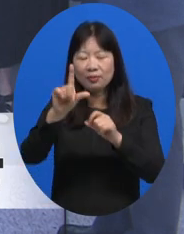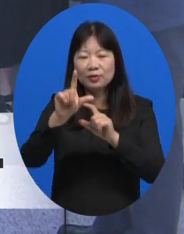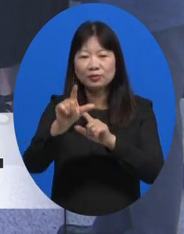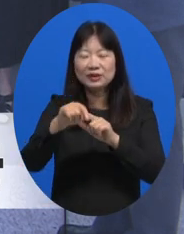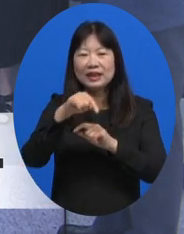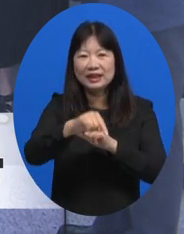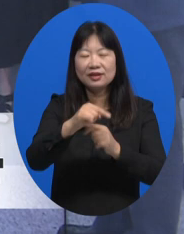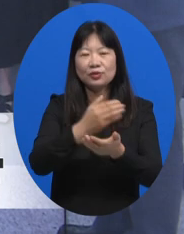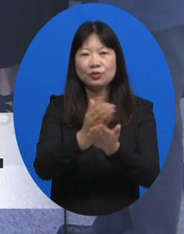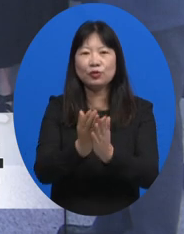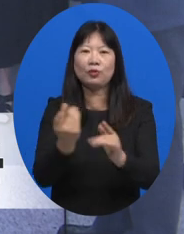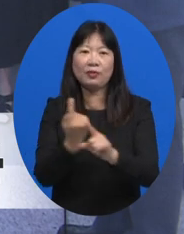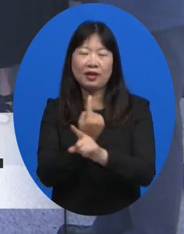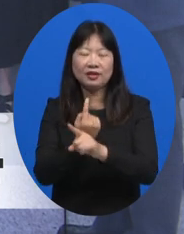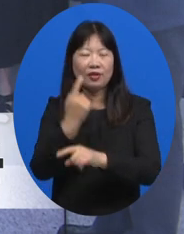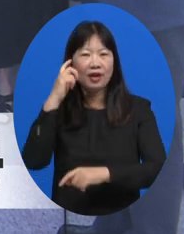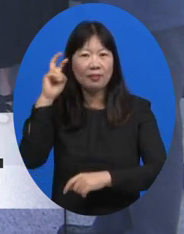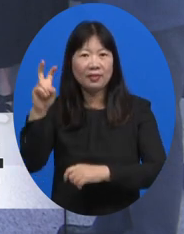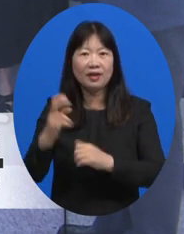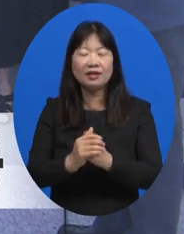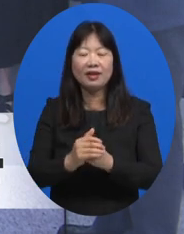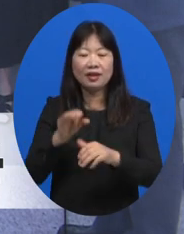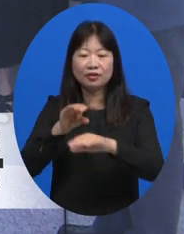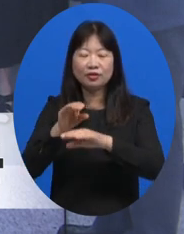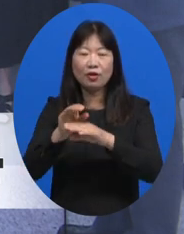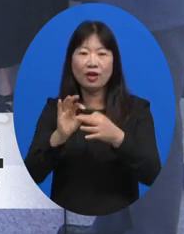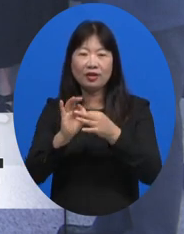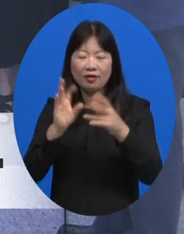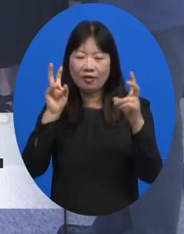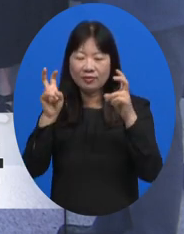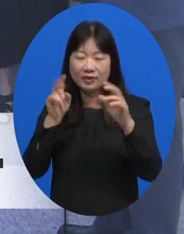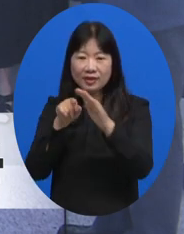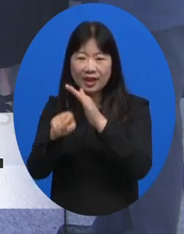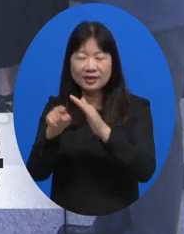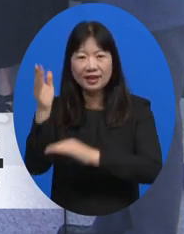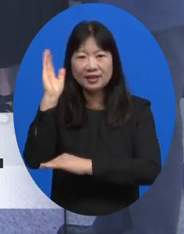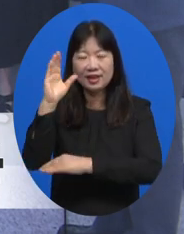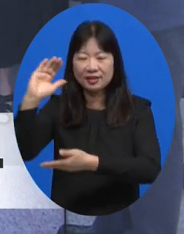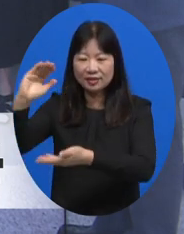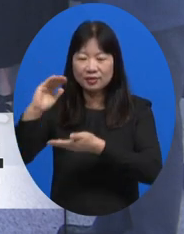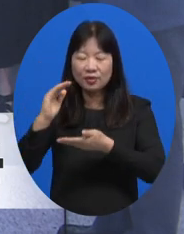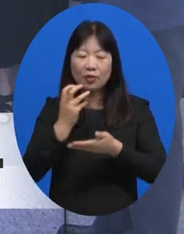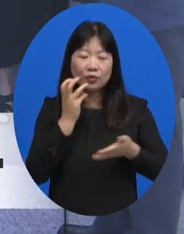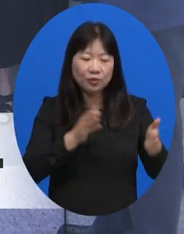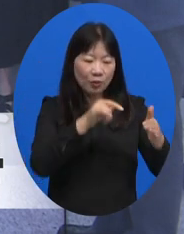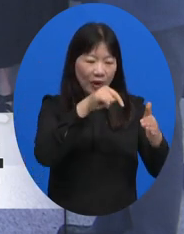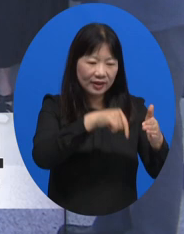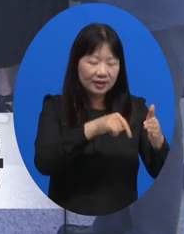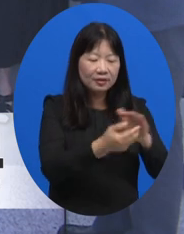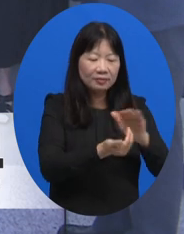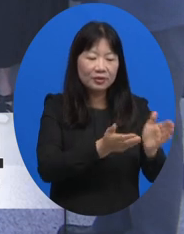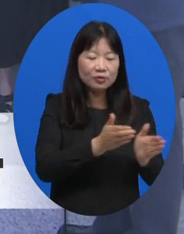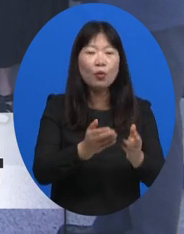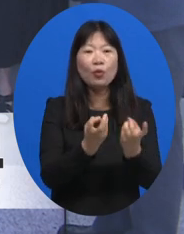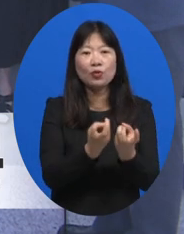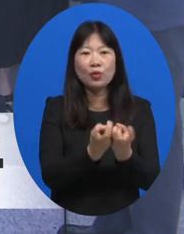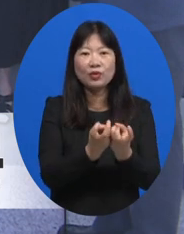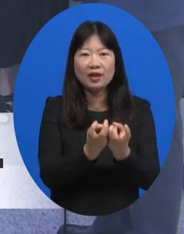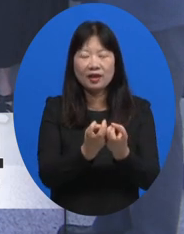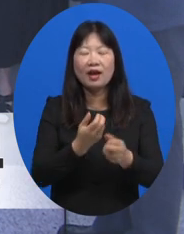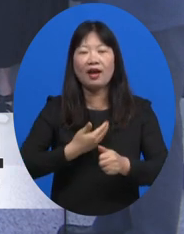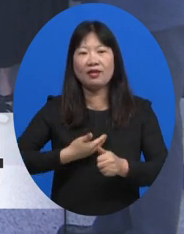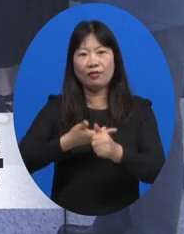대부분 바뀔 거란 전망입니다. 자동차 관련 업체를 찾아 이야기를 들어보고 경기도에선 어떻게 대비하고 있는지 이슬비